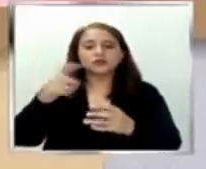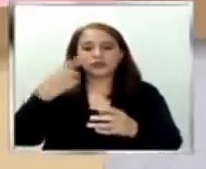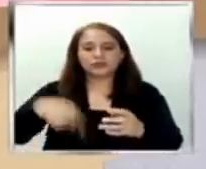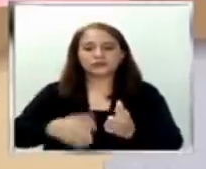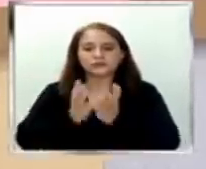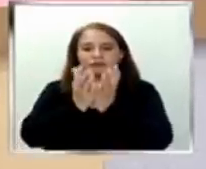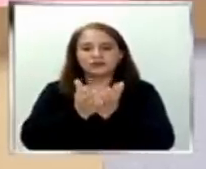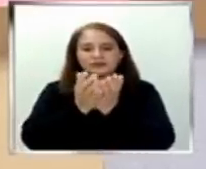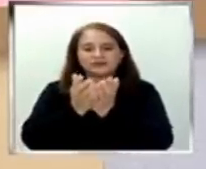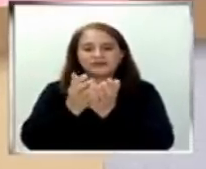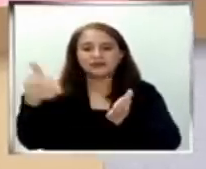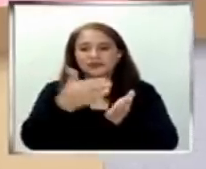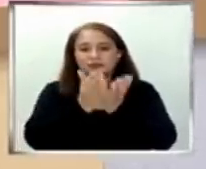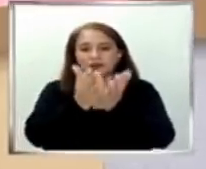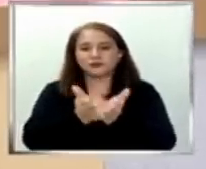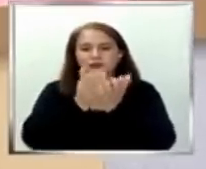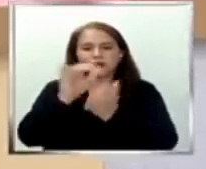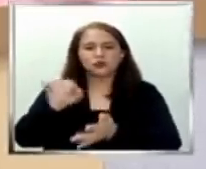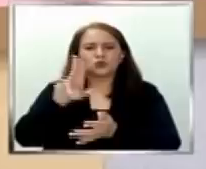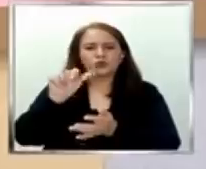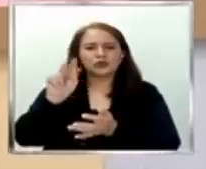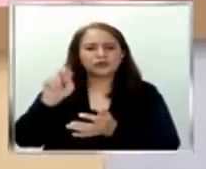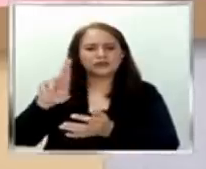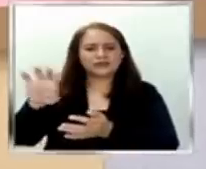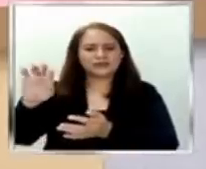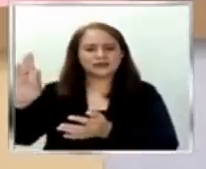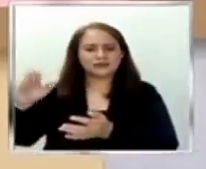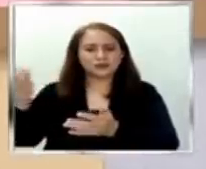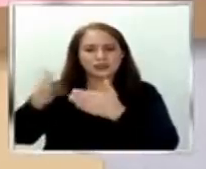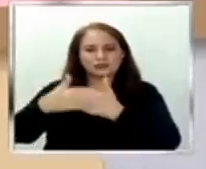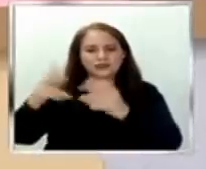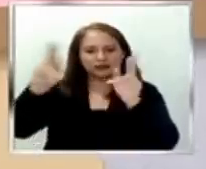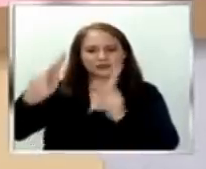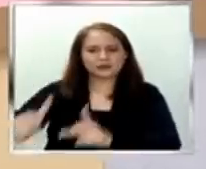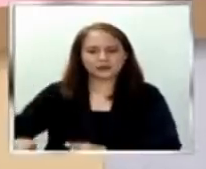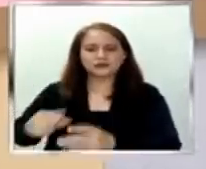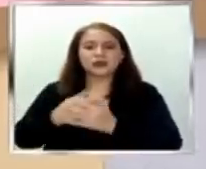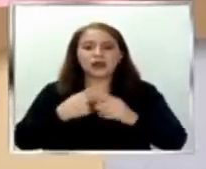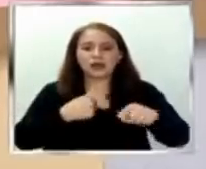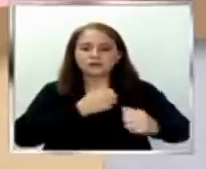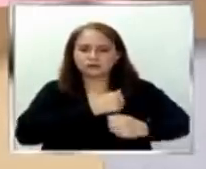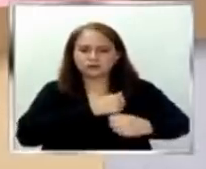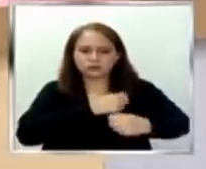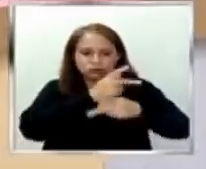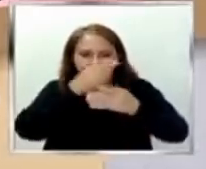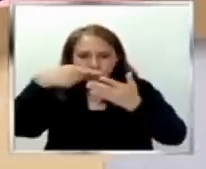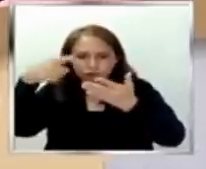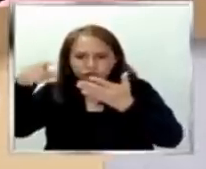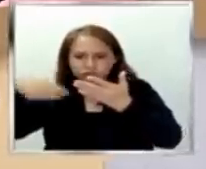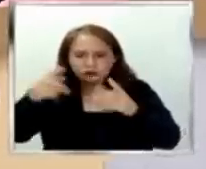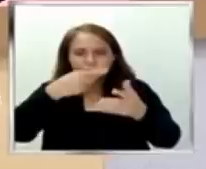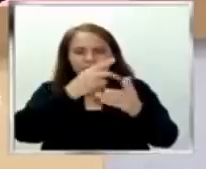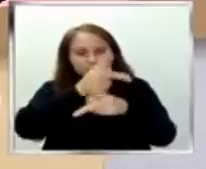Julian Felipe Reef malapit sa Palawan. Nagpadala na raw ng assets ang ating militar para magsagawa ng maritime patrols. Nagbabalik